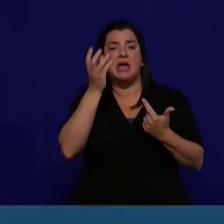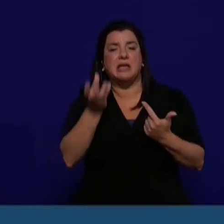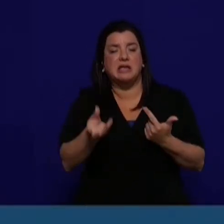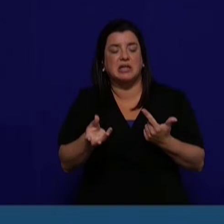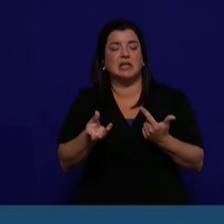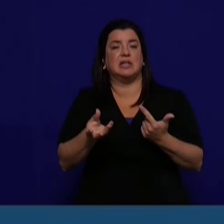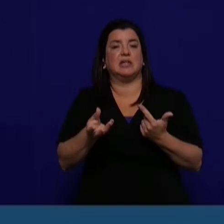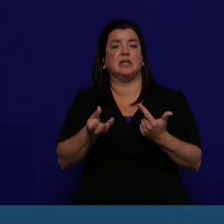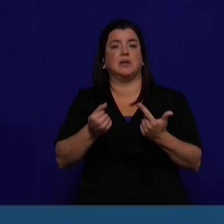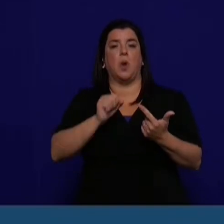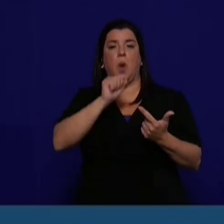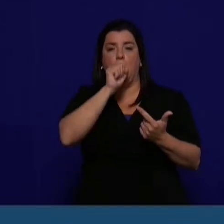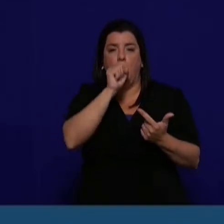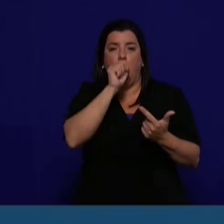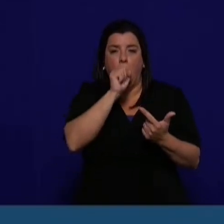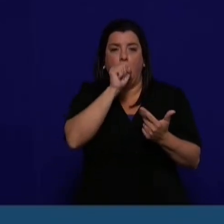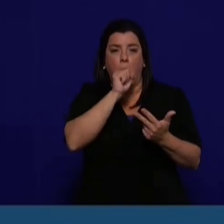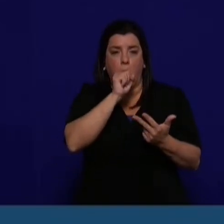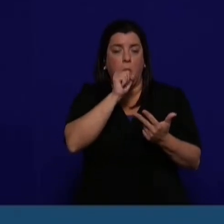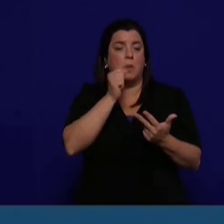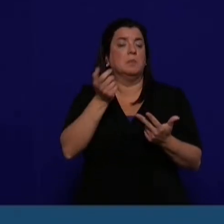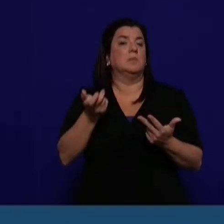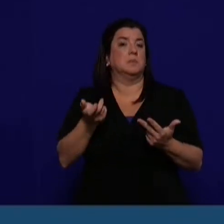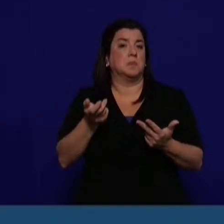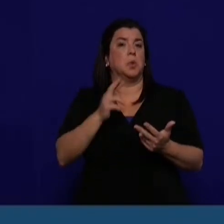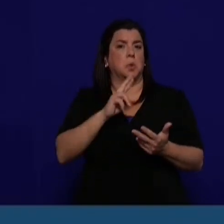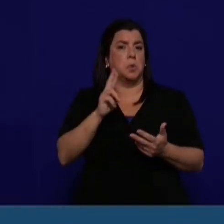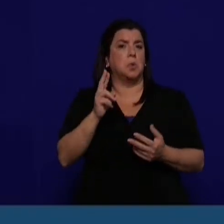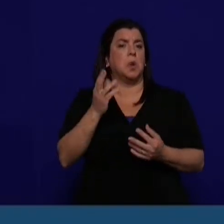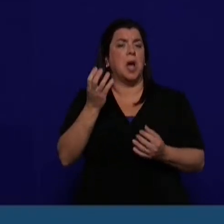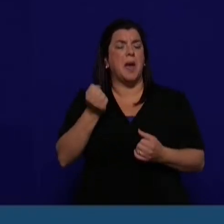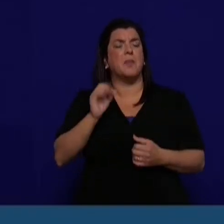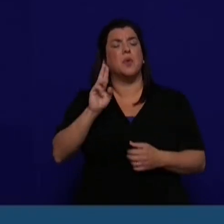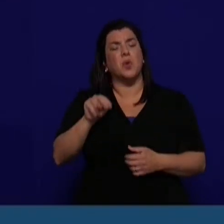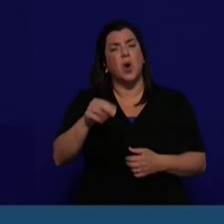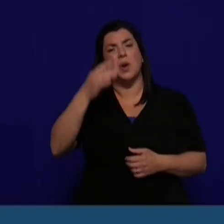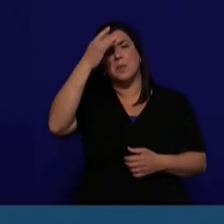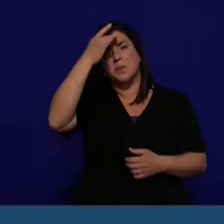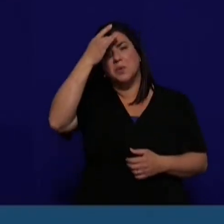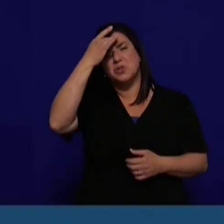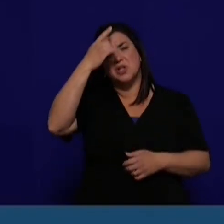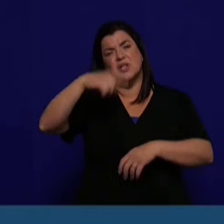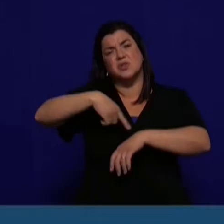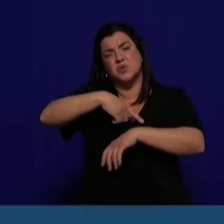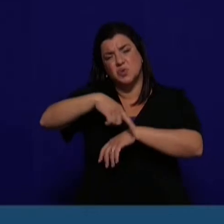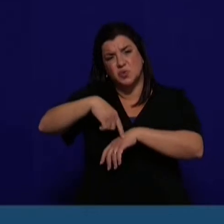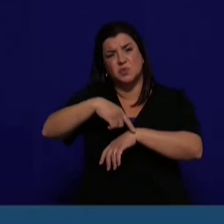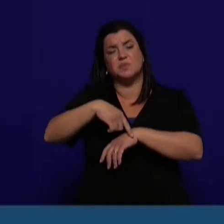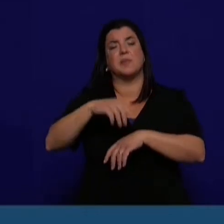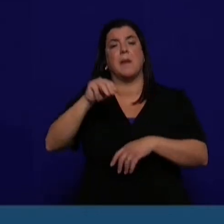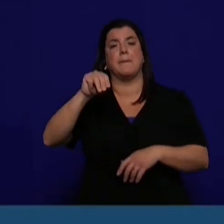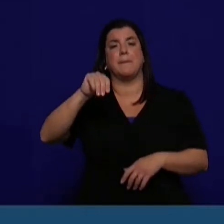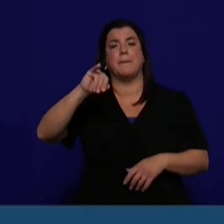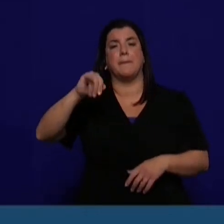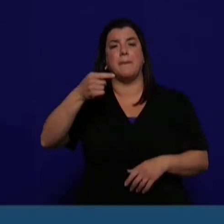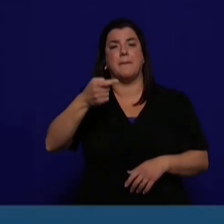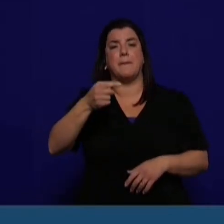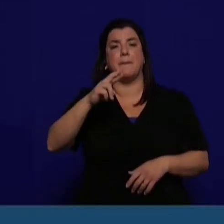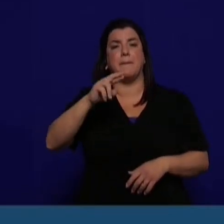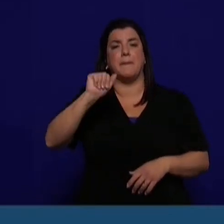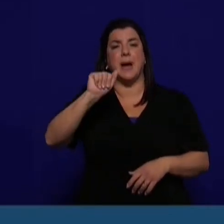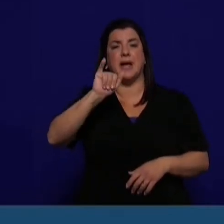hemm sola li kienet rapportata u anke xi każijiet li huma ta' migraine li dawn kienu l-maġġor parti ta' side effects li kienu rapportati minn